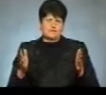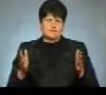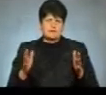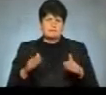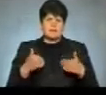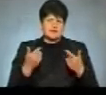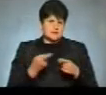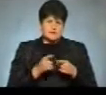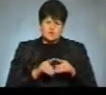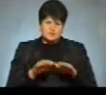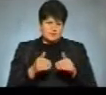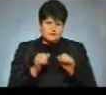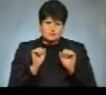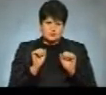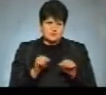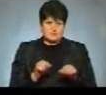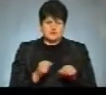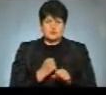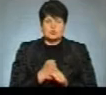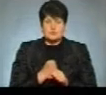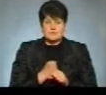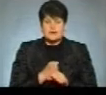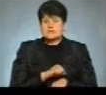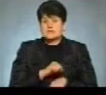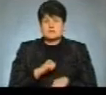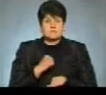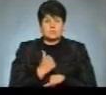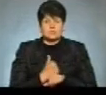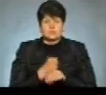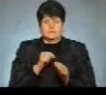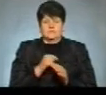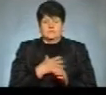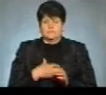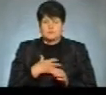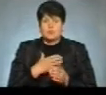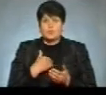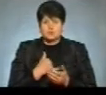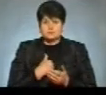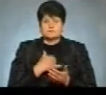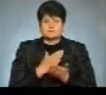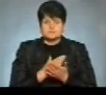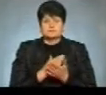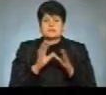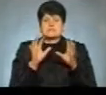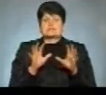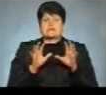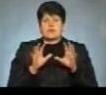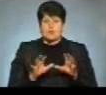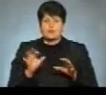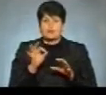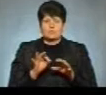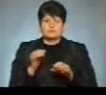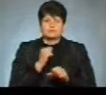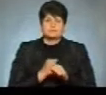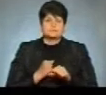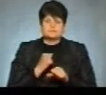передача цього не дає можливості зробити. Але найголовніше, найсуттєвіше, що ми маємо закон про